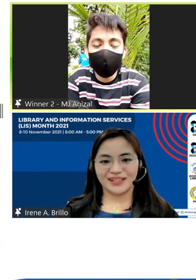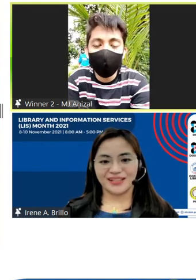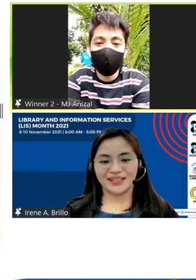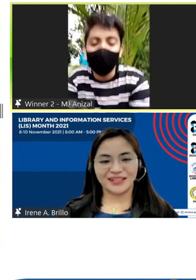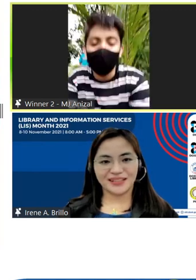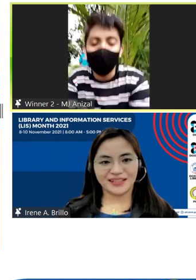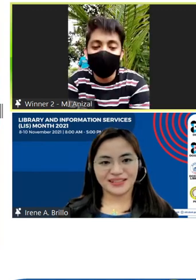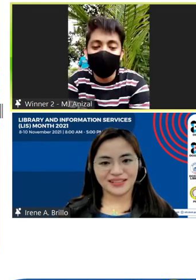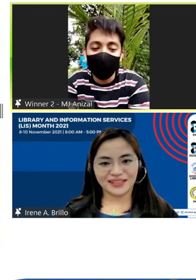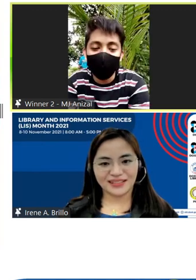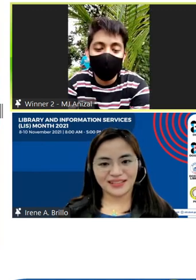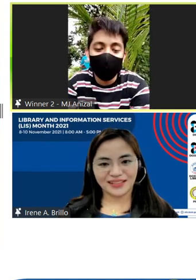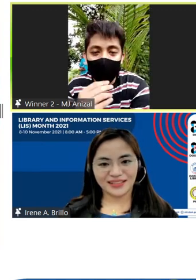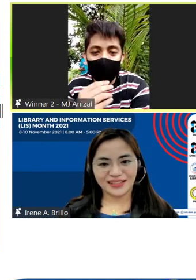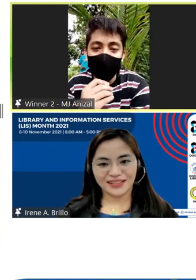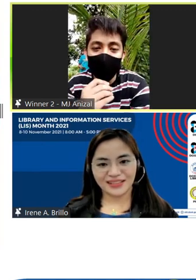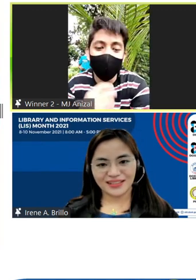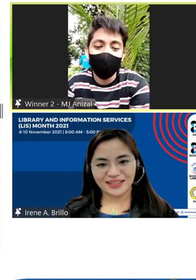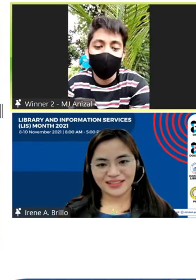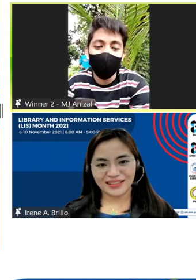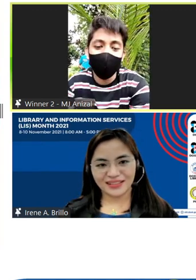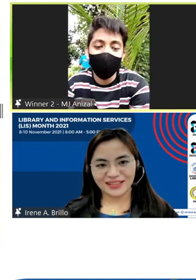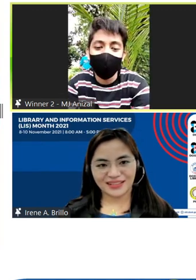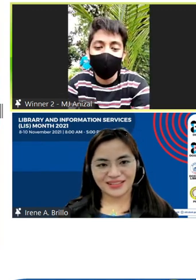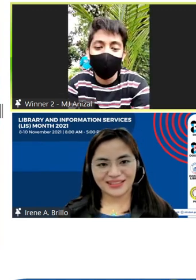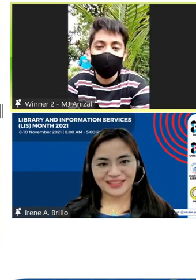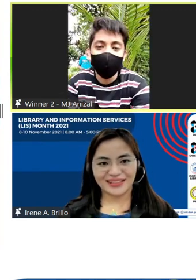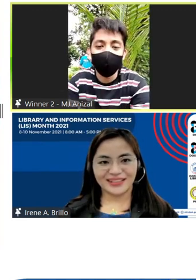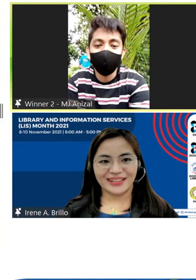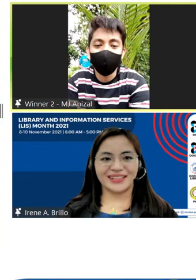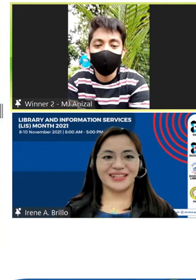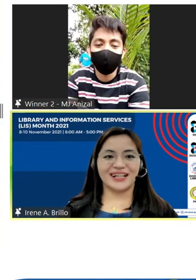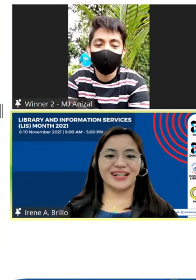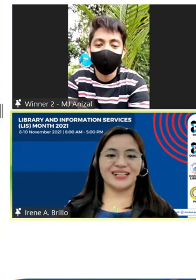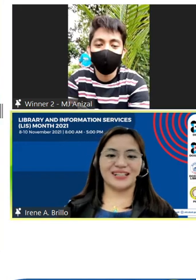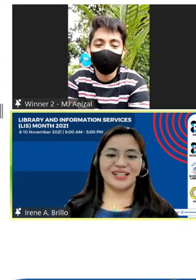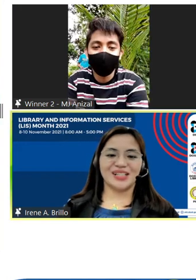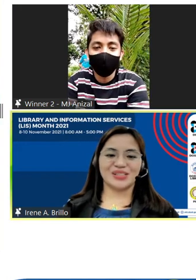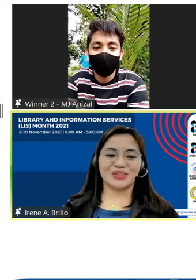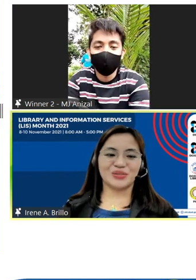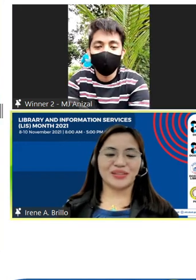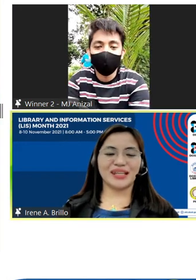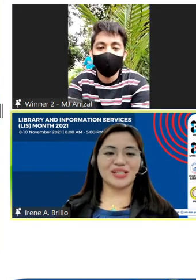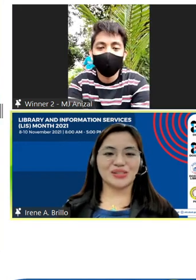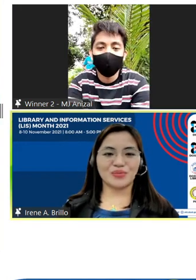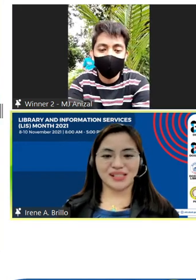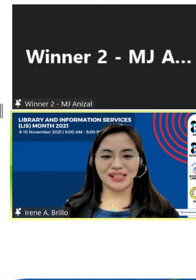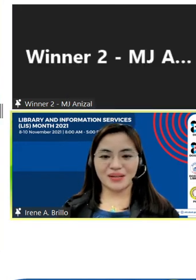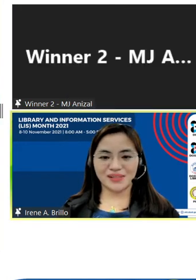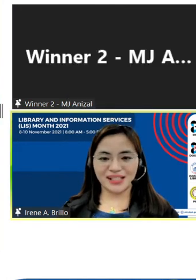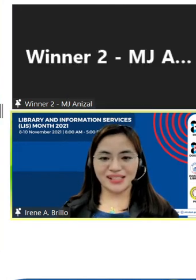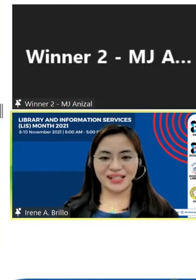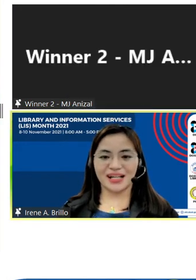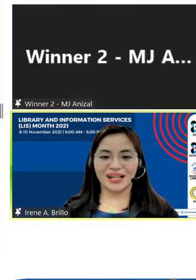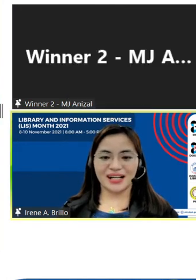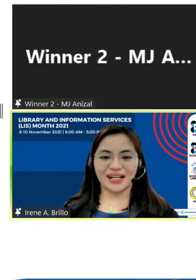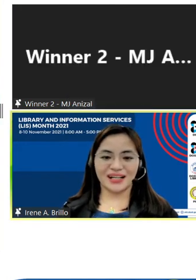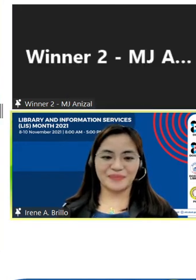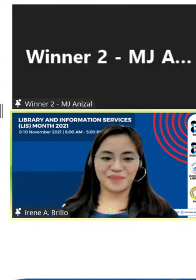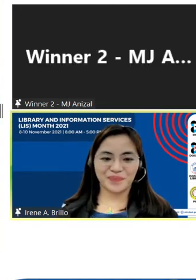sa Asian Institute of Technology and Education po. Ayan. So thank you so much, MJ,